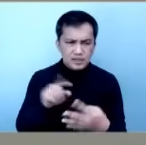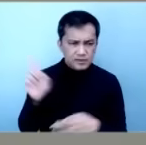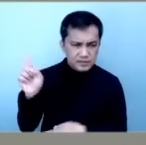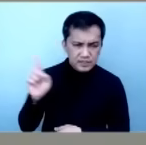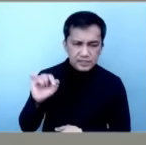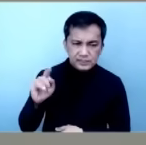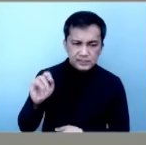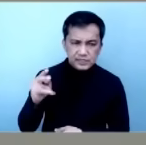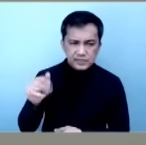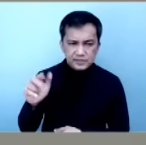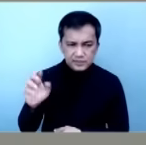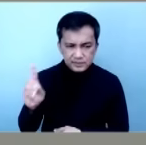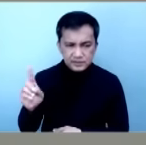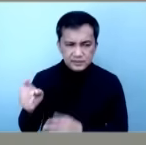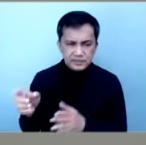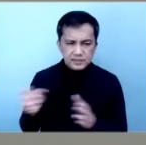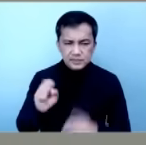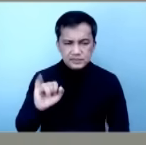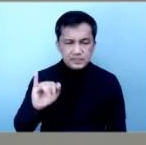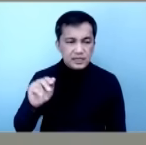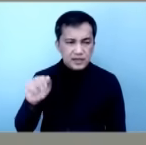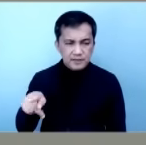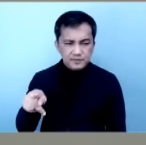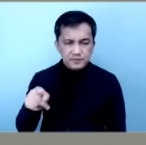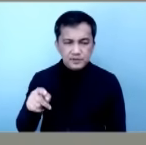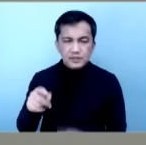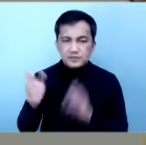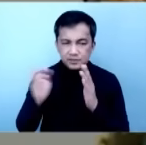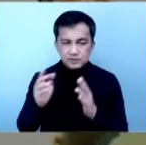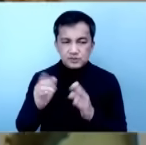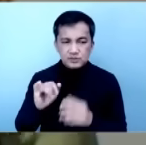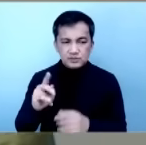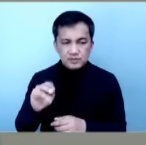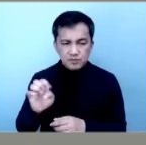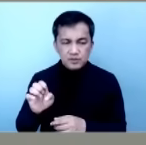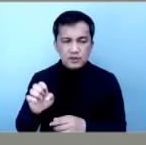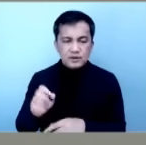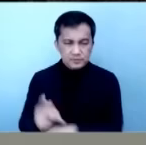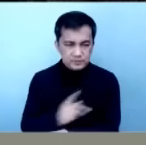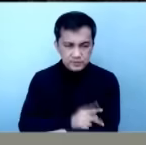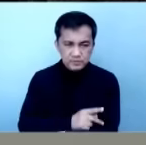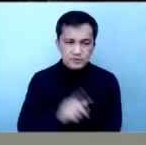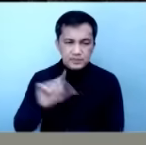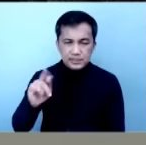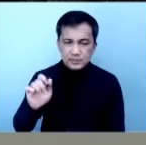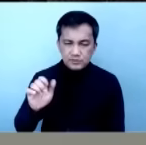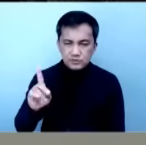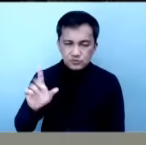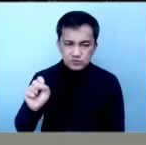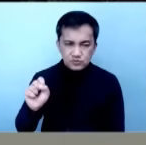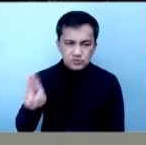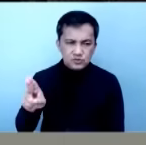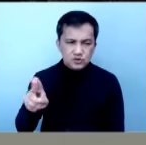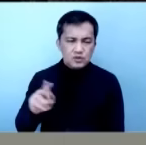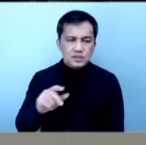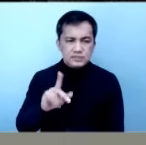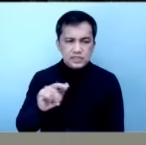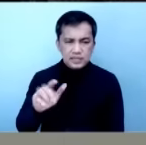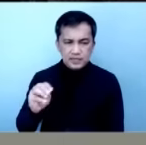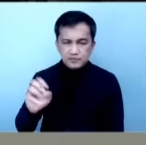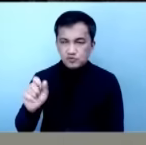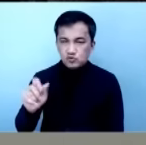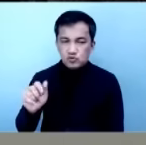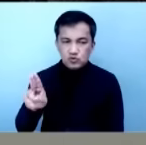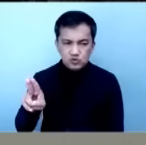magindanao cup o serbisyong inklusibo alyansang progresibo ng Lanao del Sur sa laang na partido ng suu at ang